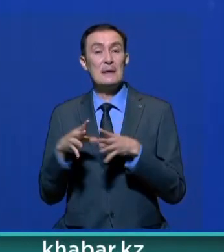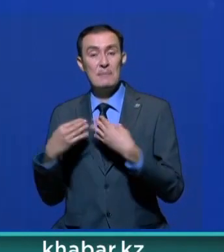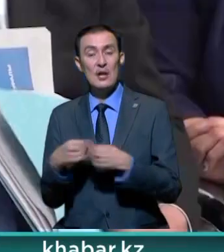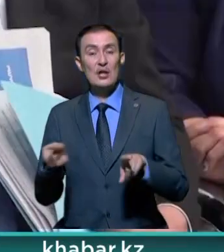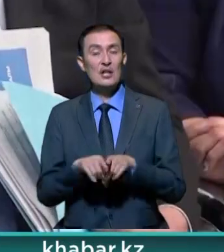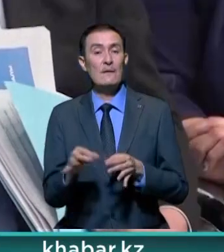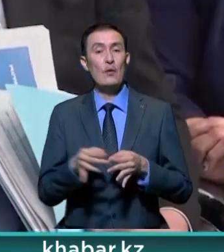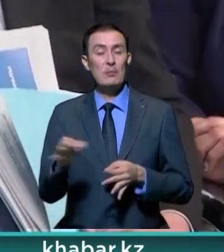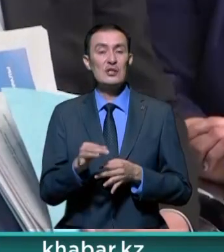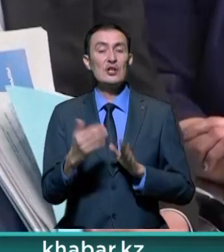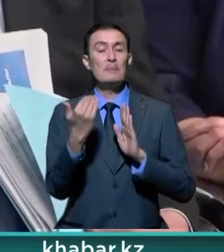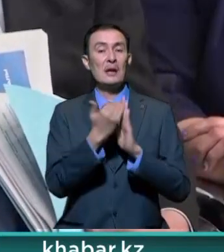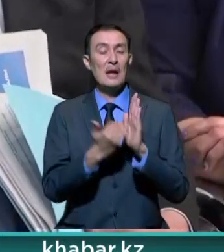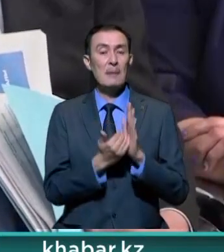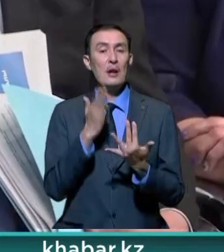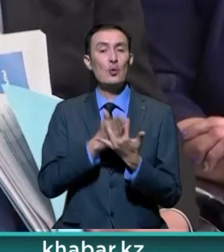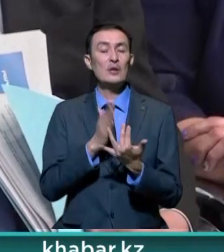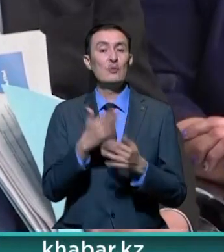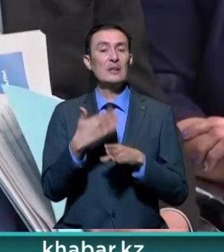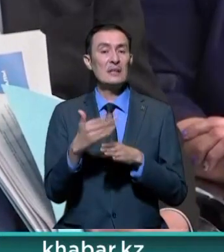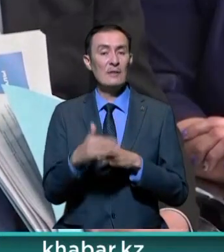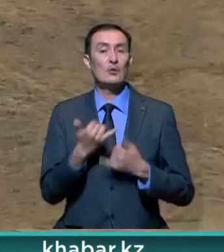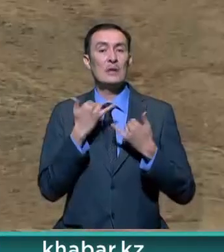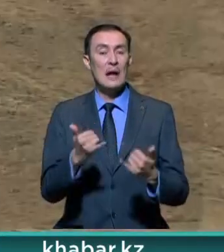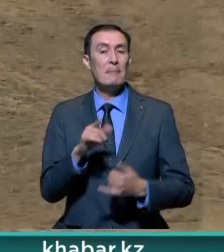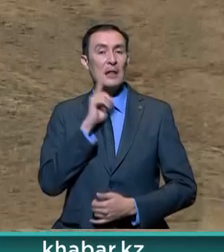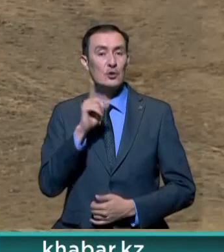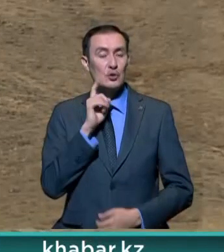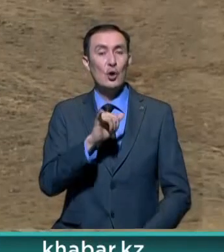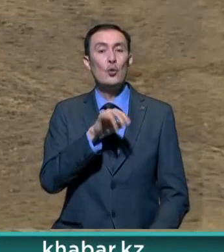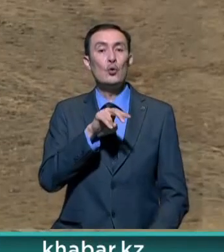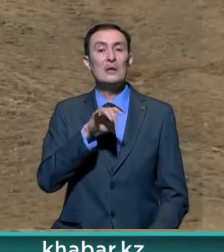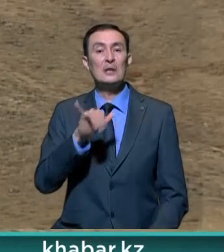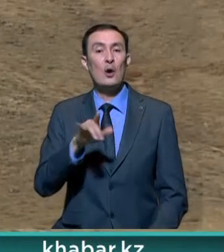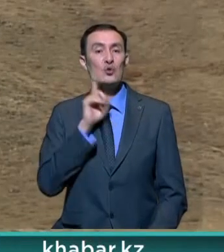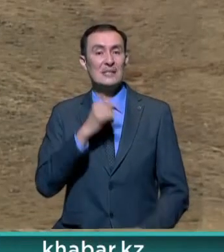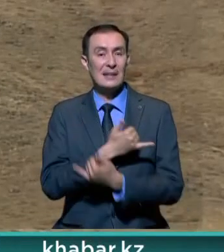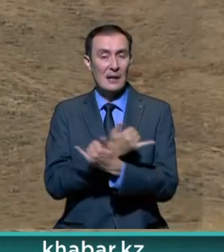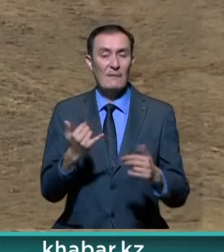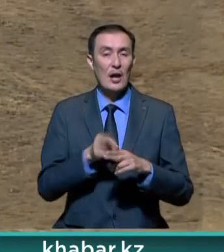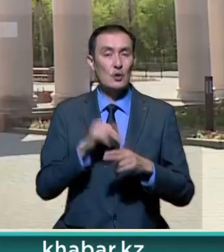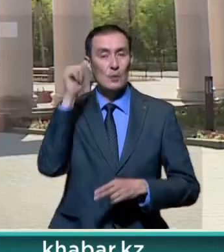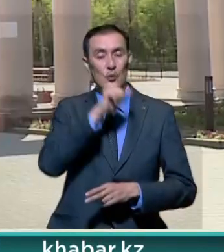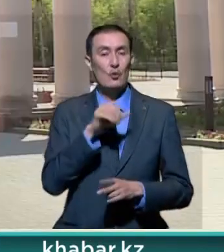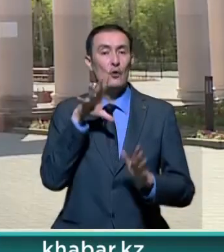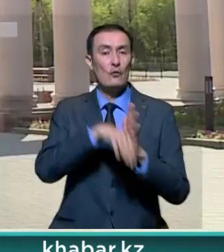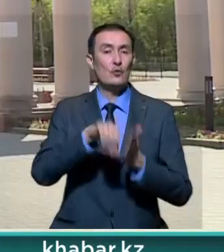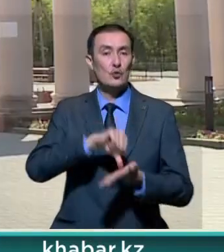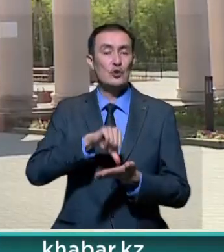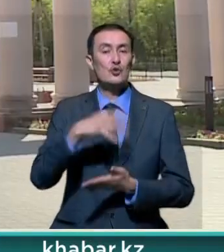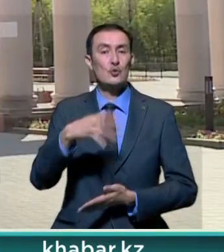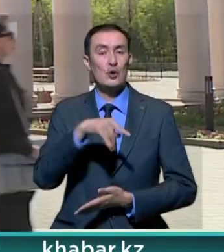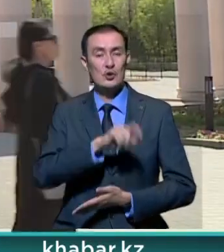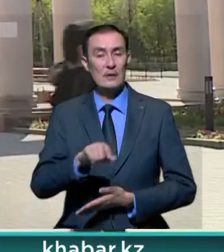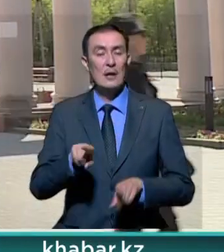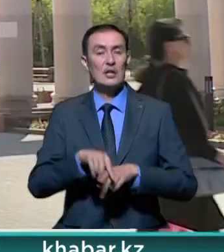области действует жилищная программа по льготному кредитованию для молодежи Улытау уже старые, которая в этом году охватит 40 человек. Кроме того, в